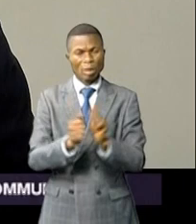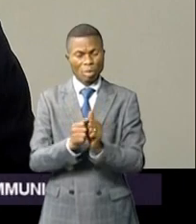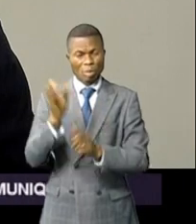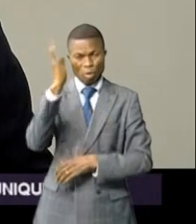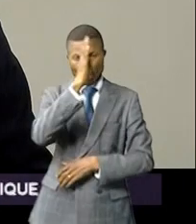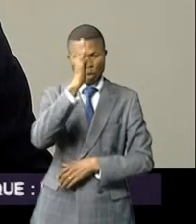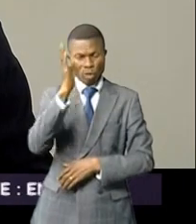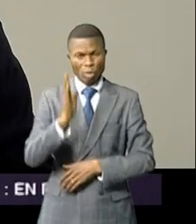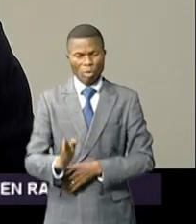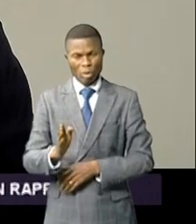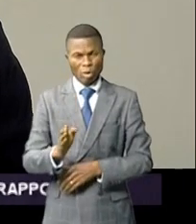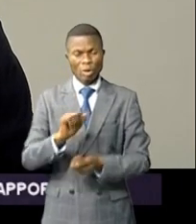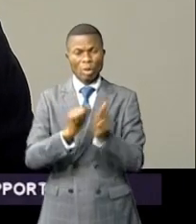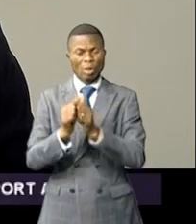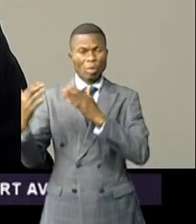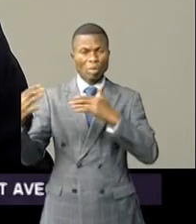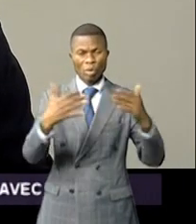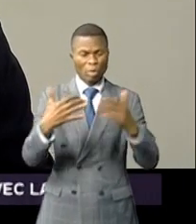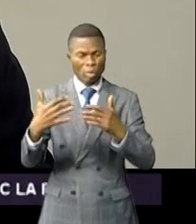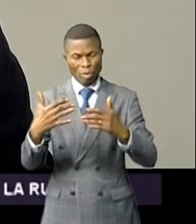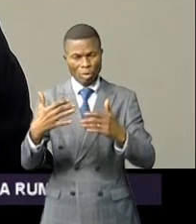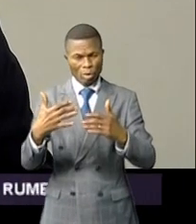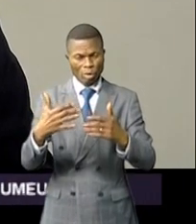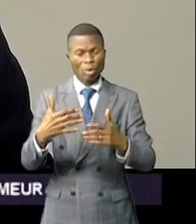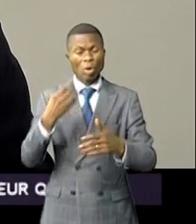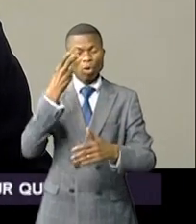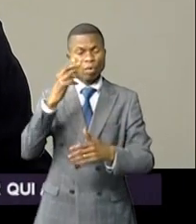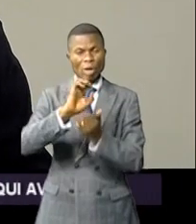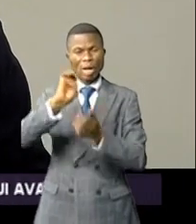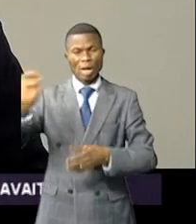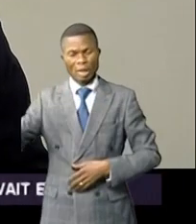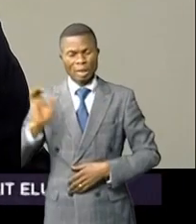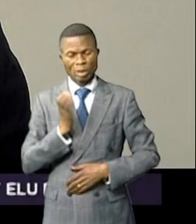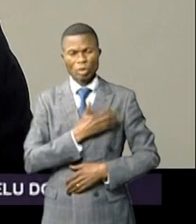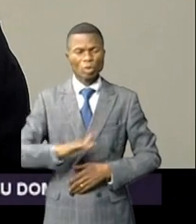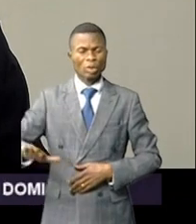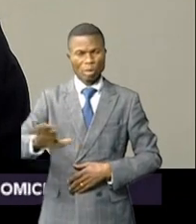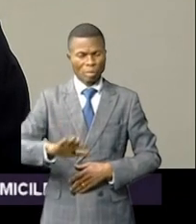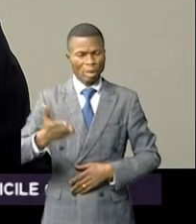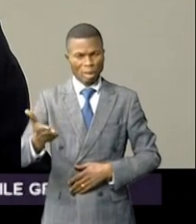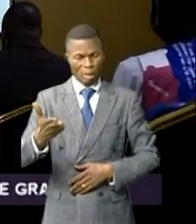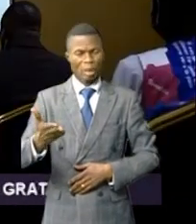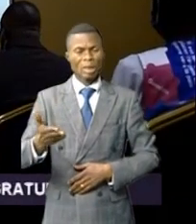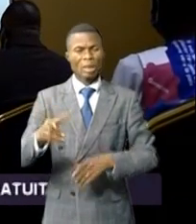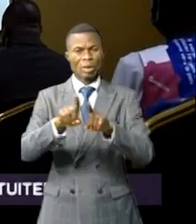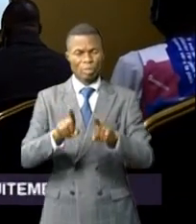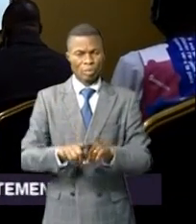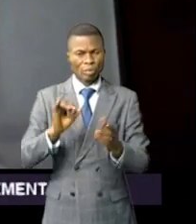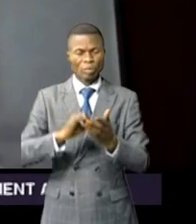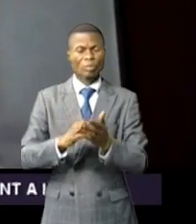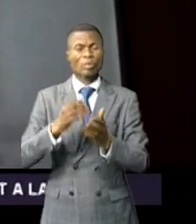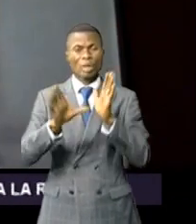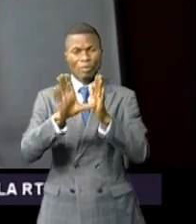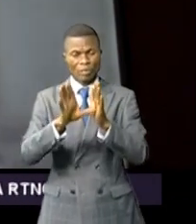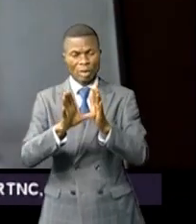terrorisme, des affres de la guerre, ce qui sévit à l'est de la République démocratique du Congo, notre pays. Des projections,